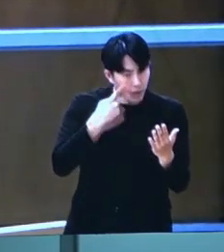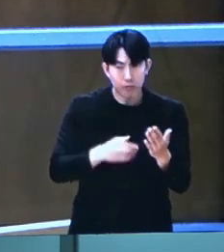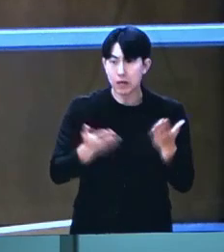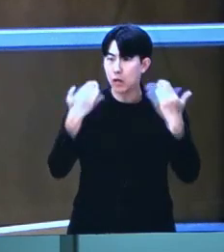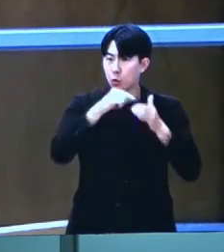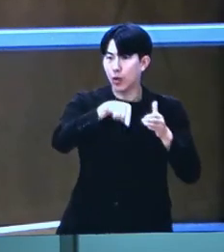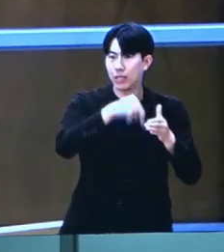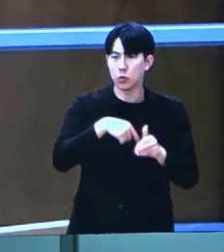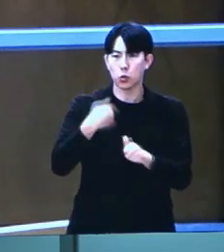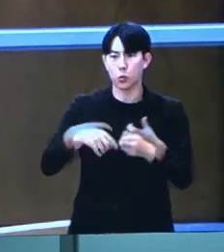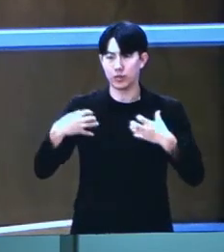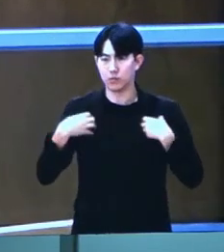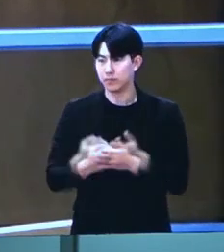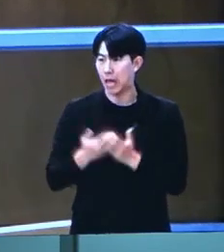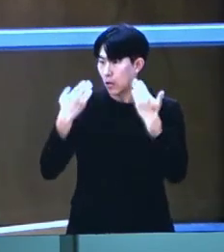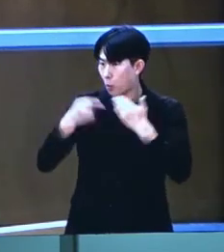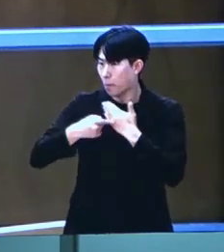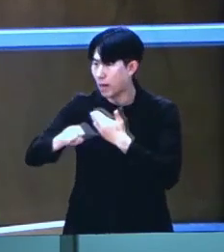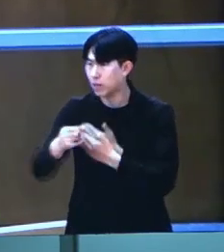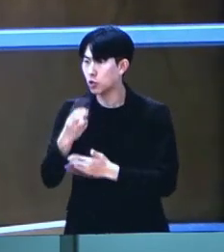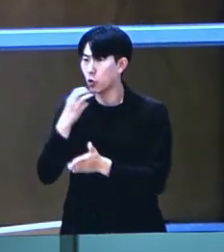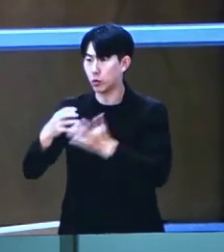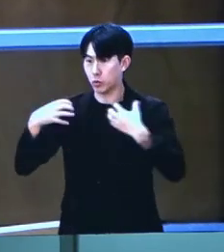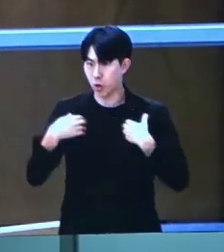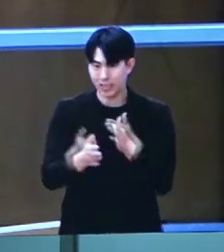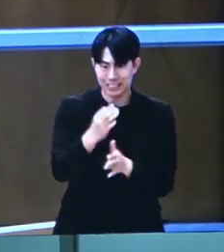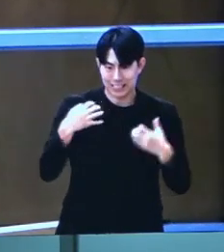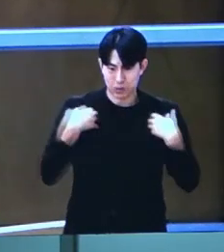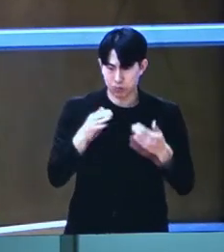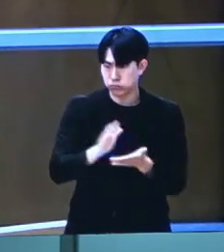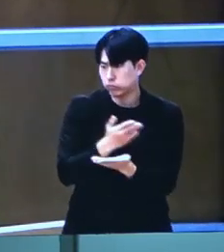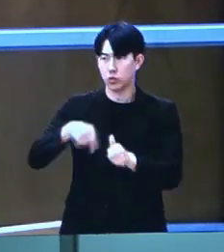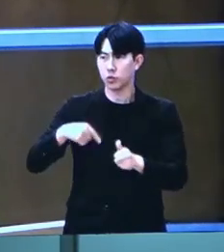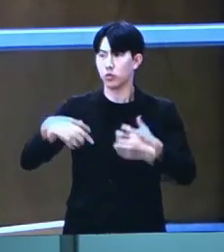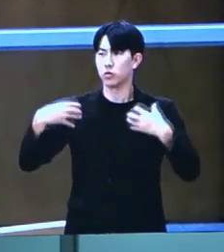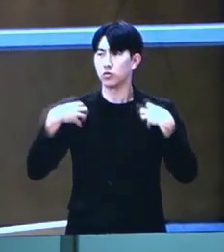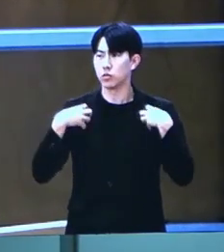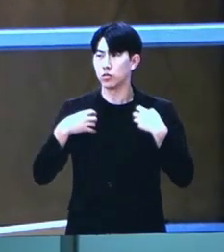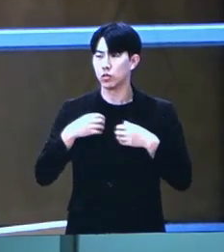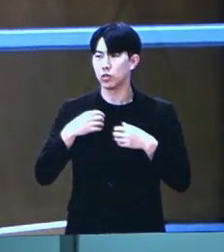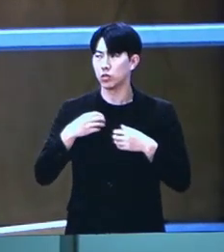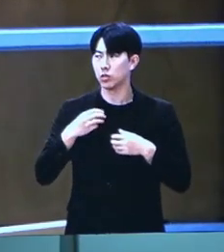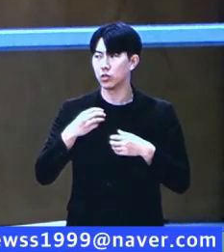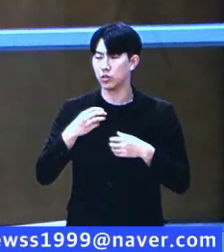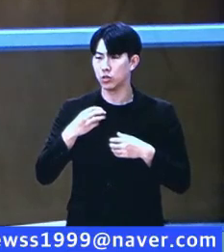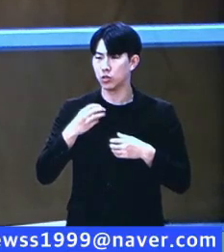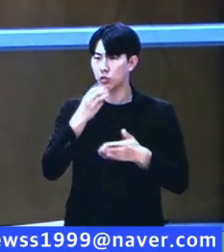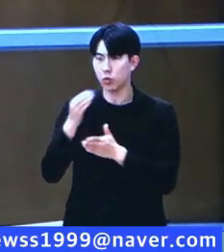교육청, 학교 밖에서는 도청 및 지자체로 분담되어 있는 바